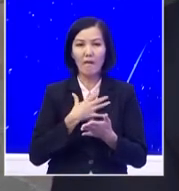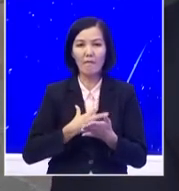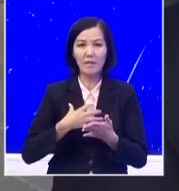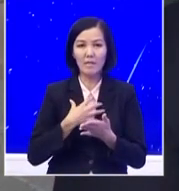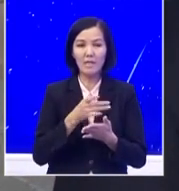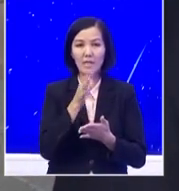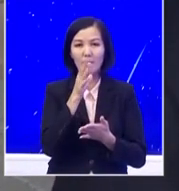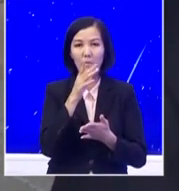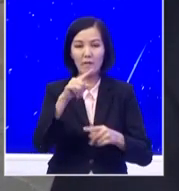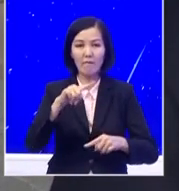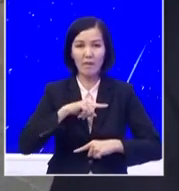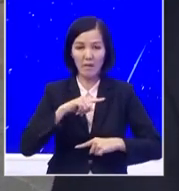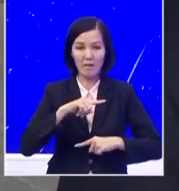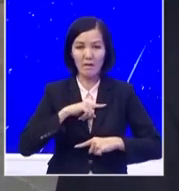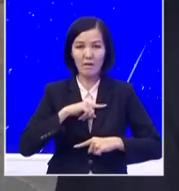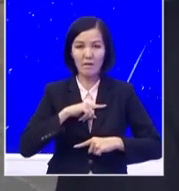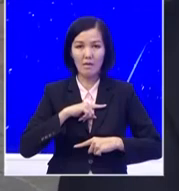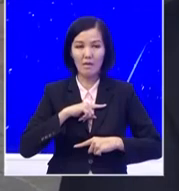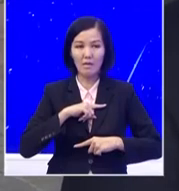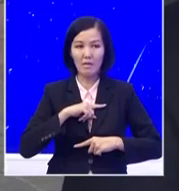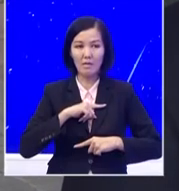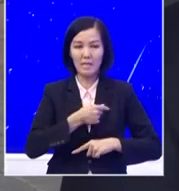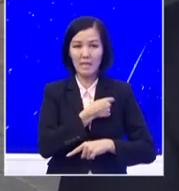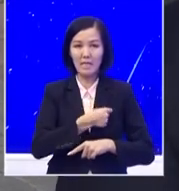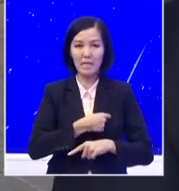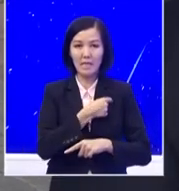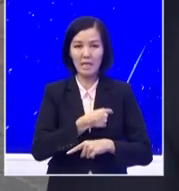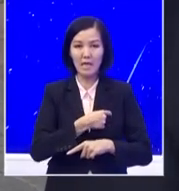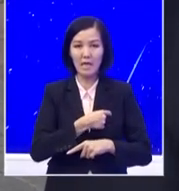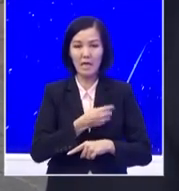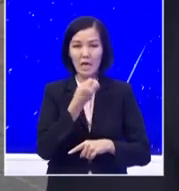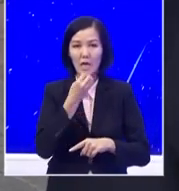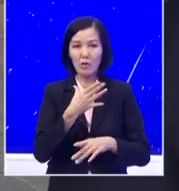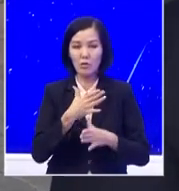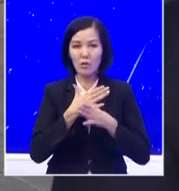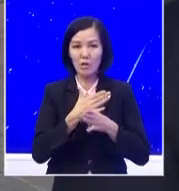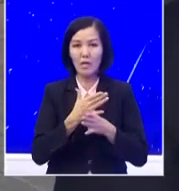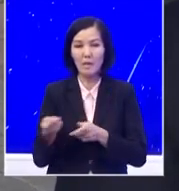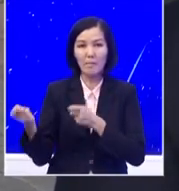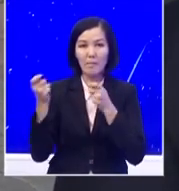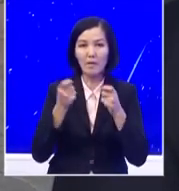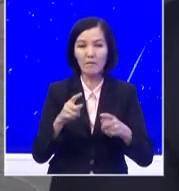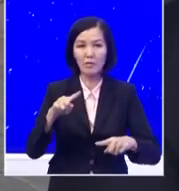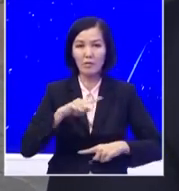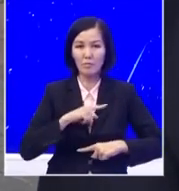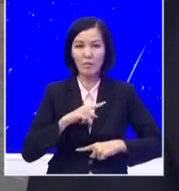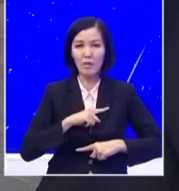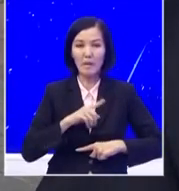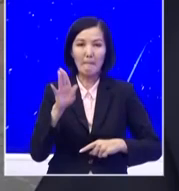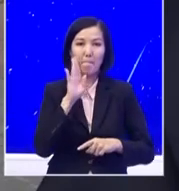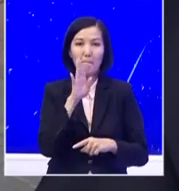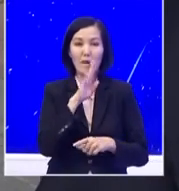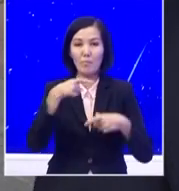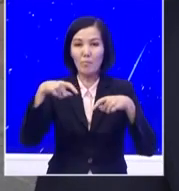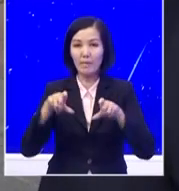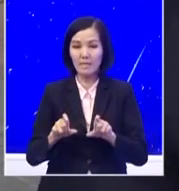время финала. Тренера сделали правильный психологический ход. Привезли на финальную схватку его маму,